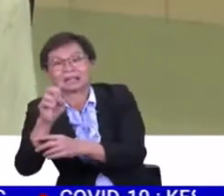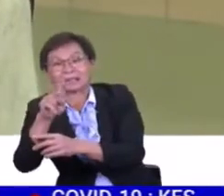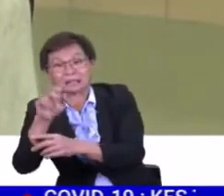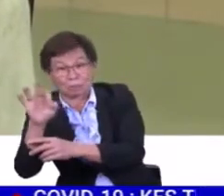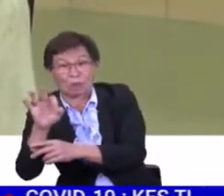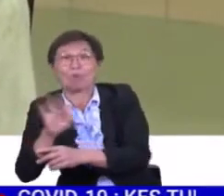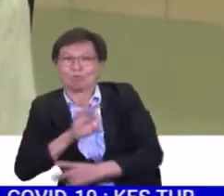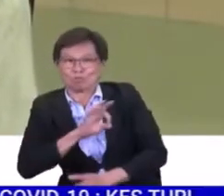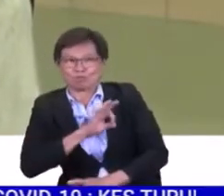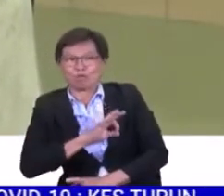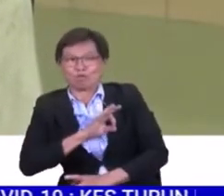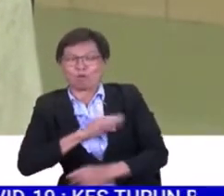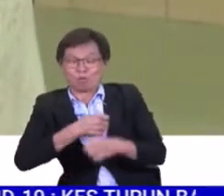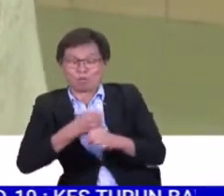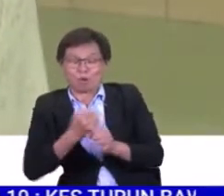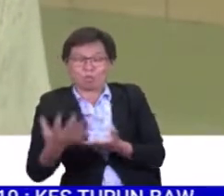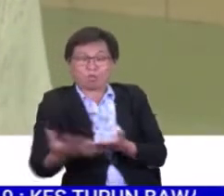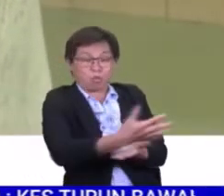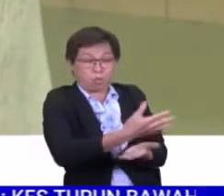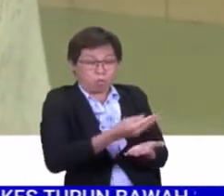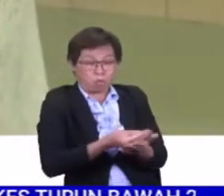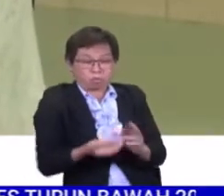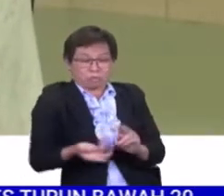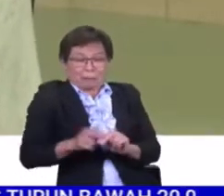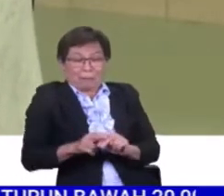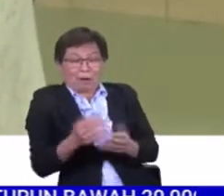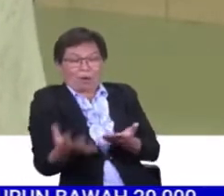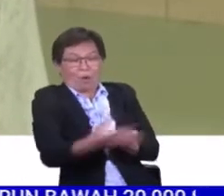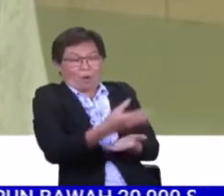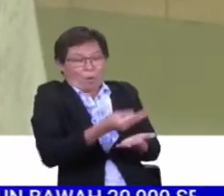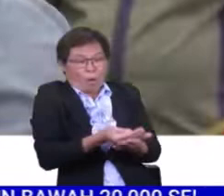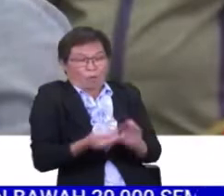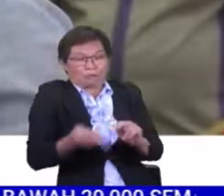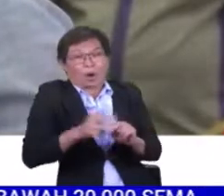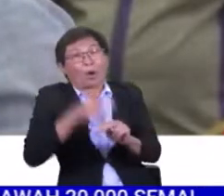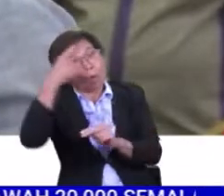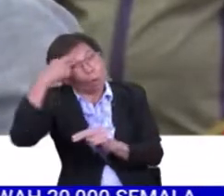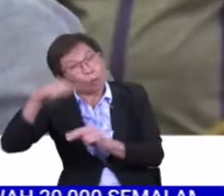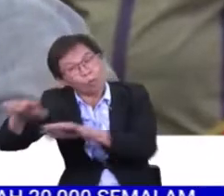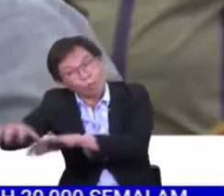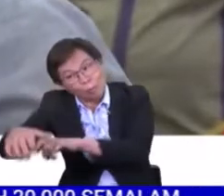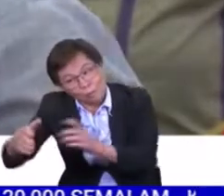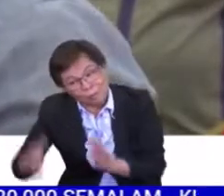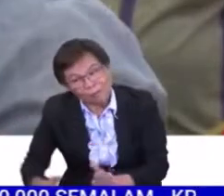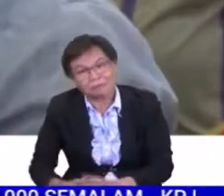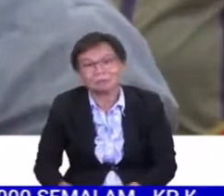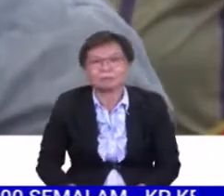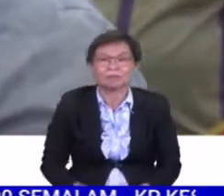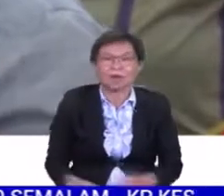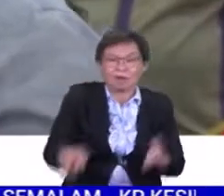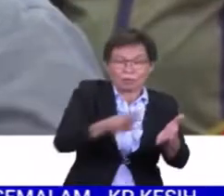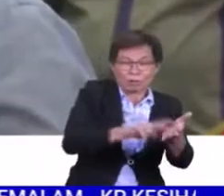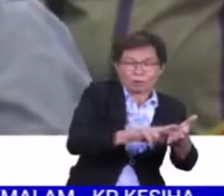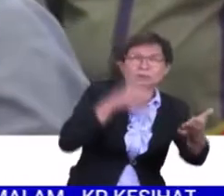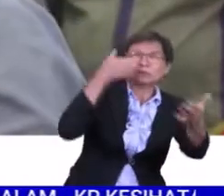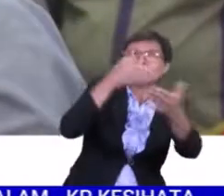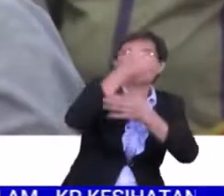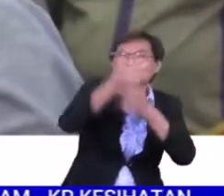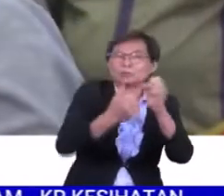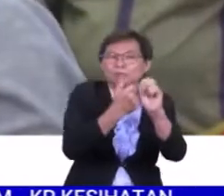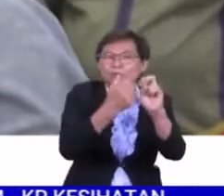berbaloi lah. Jadi menghasilkan pendapatan tambahan kepada petani-petani. Berdasarkan rekod setakat